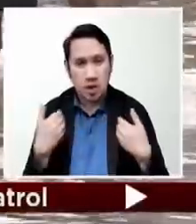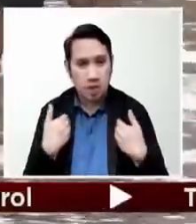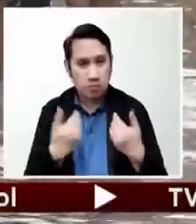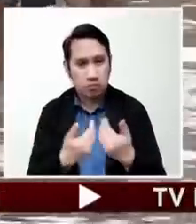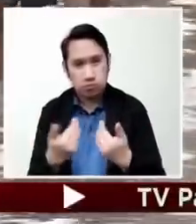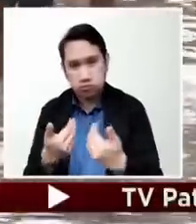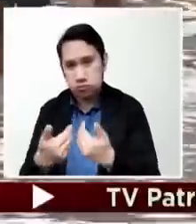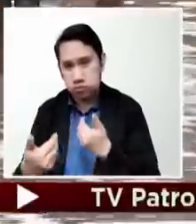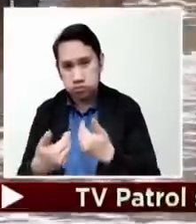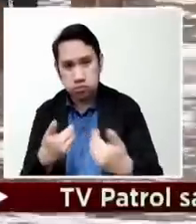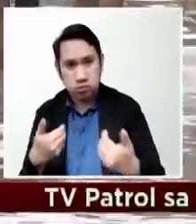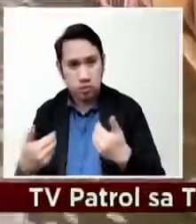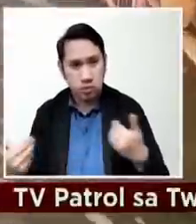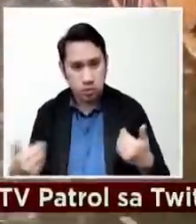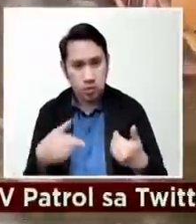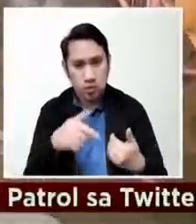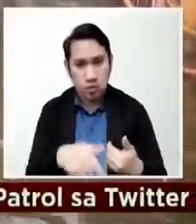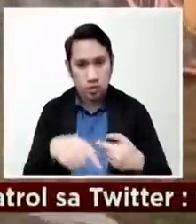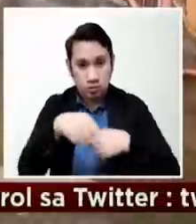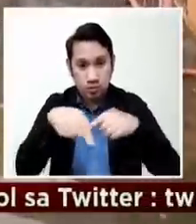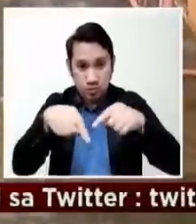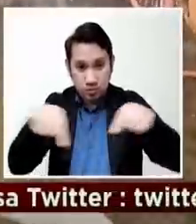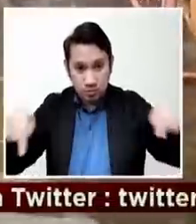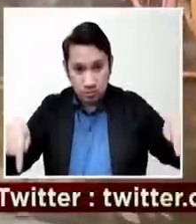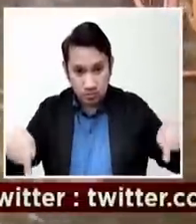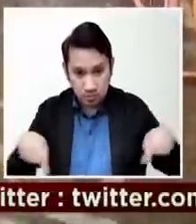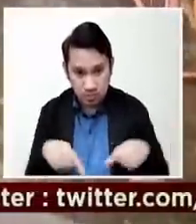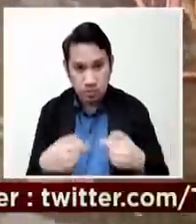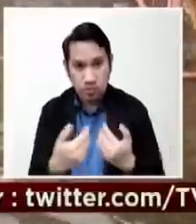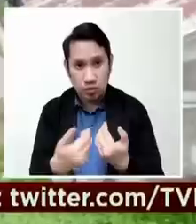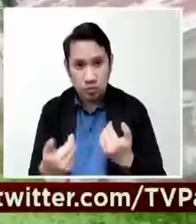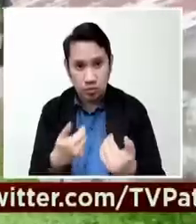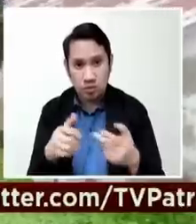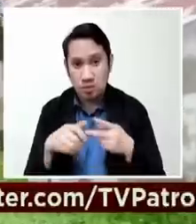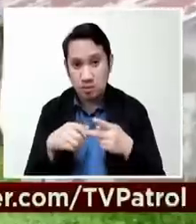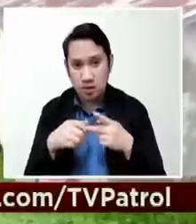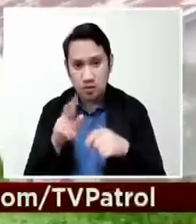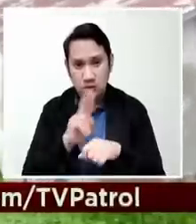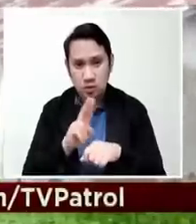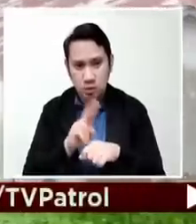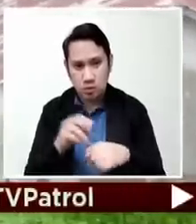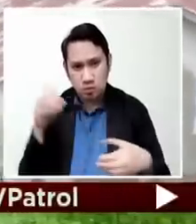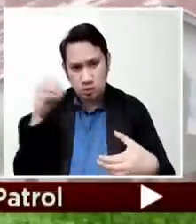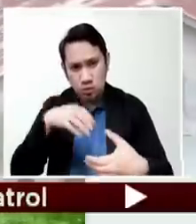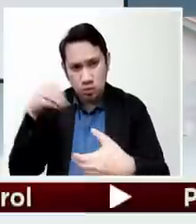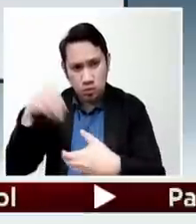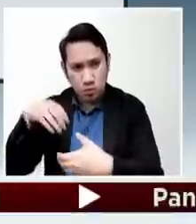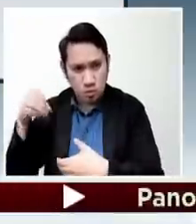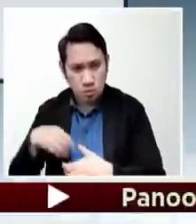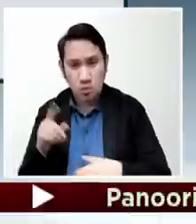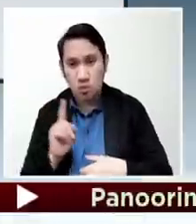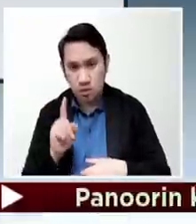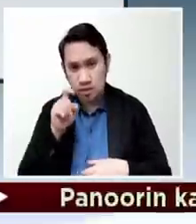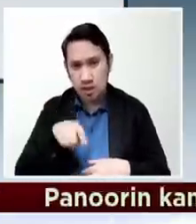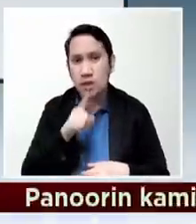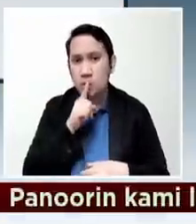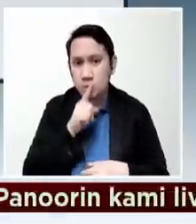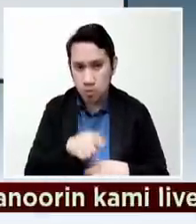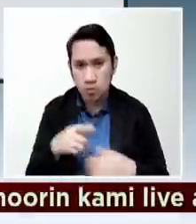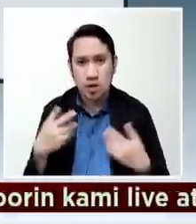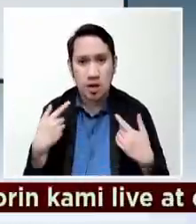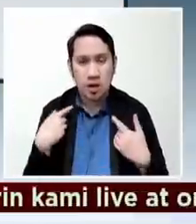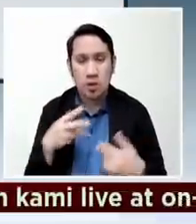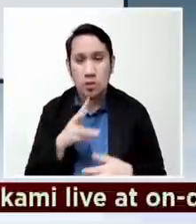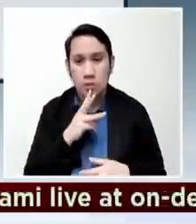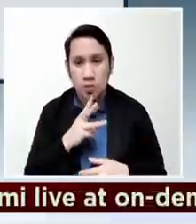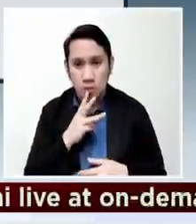o categories ang bawat kit. Maraming pwedeng ilagay sa go bags pero dapat siguruhin meron itong tubig,